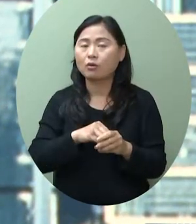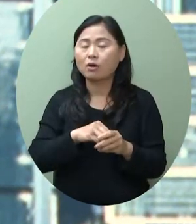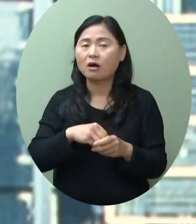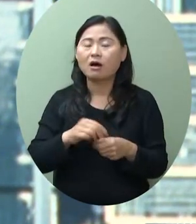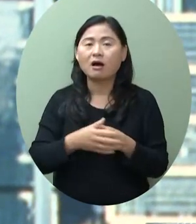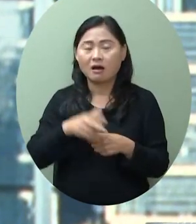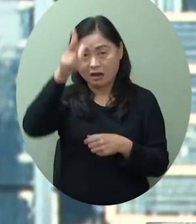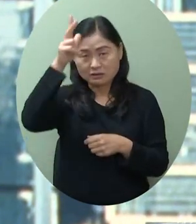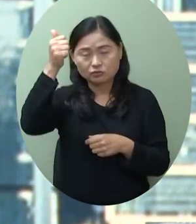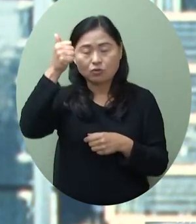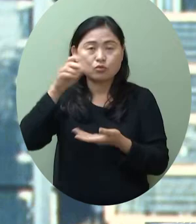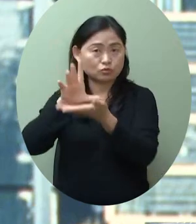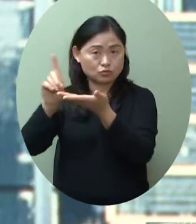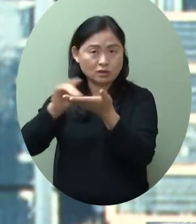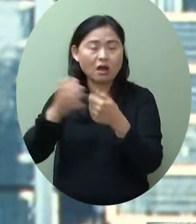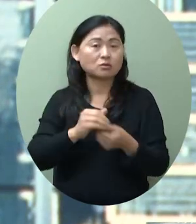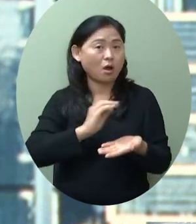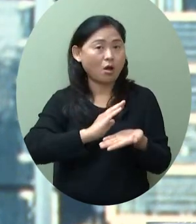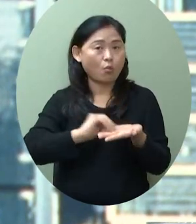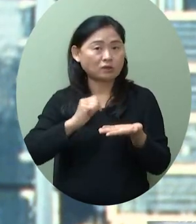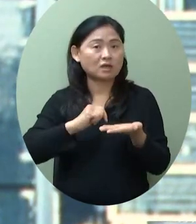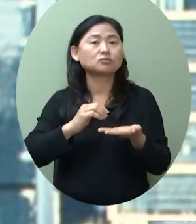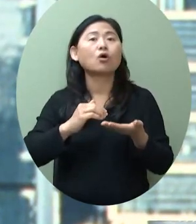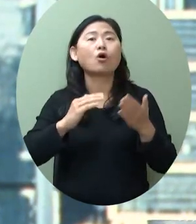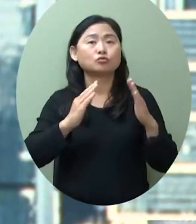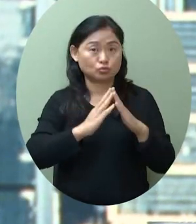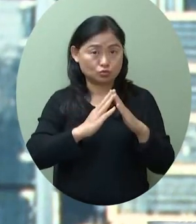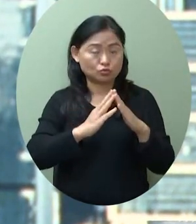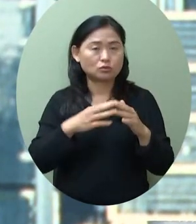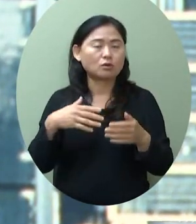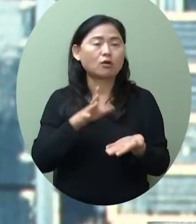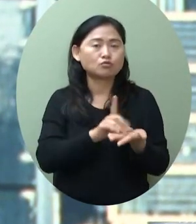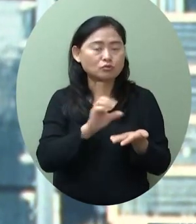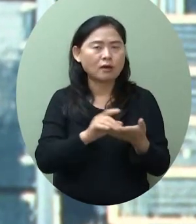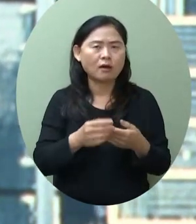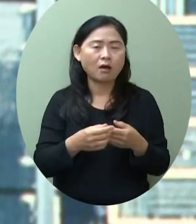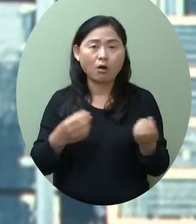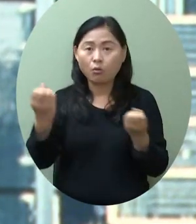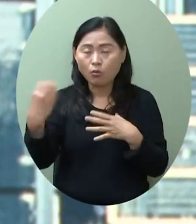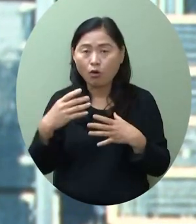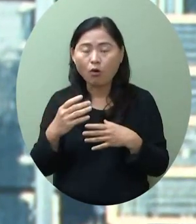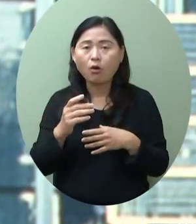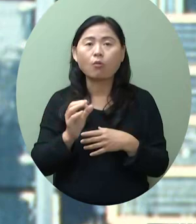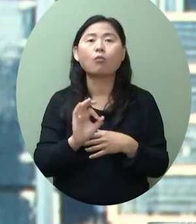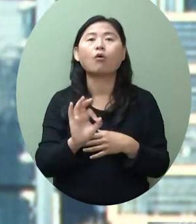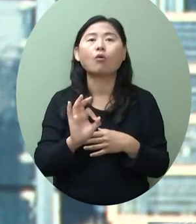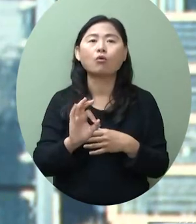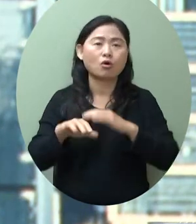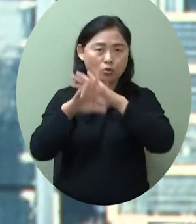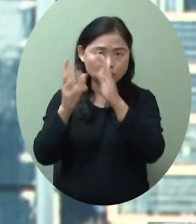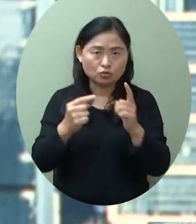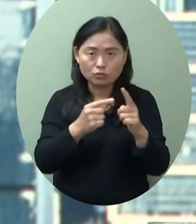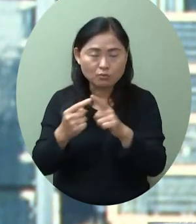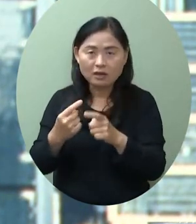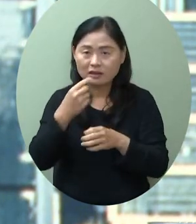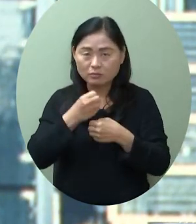嘅專家同埋衛生署嘅專家咧，佢哋都冇係提出要特區政府進行全民嘅檢測。全